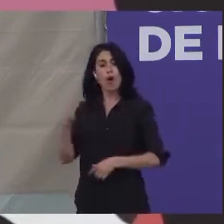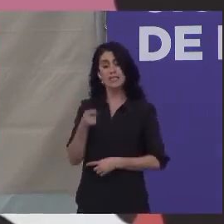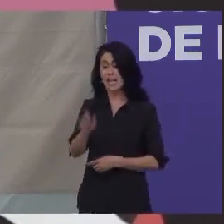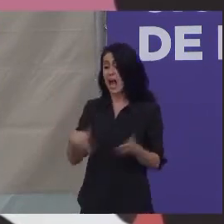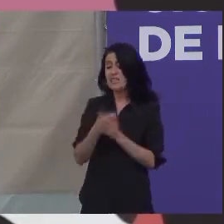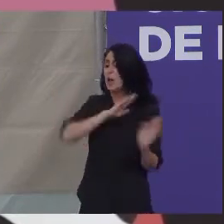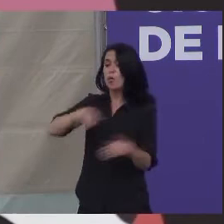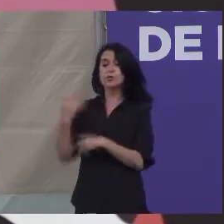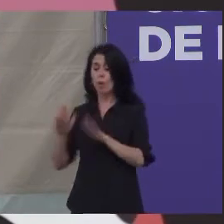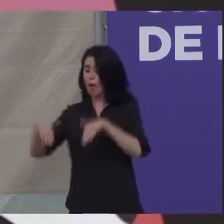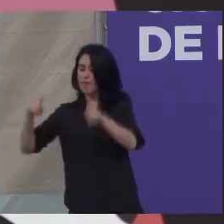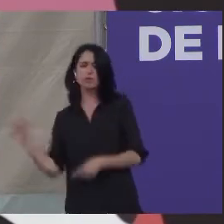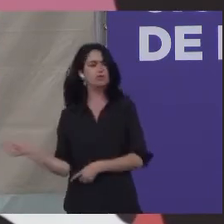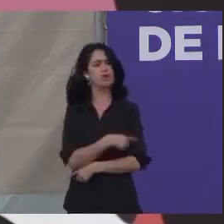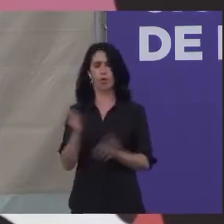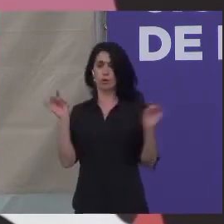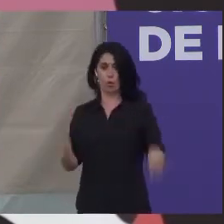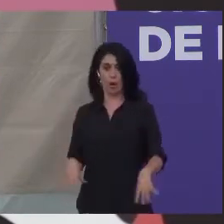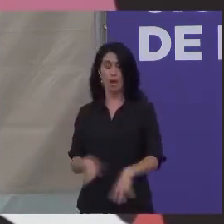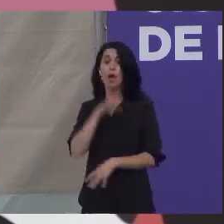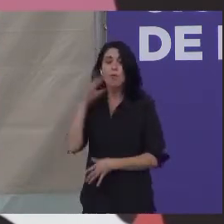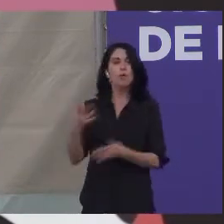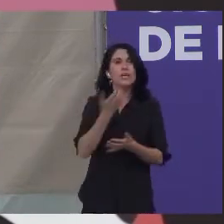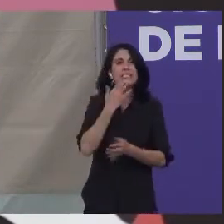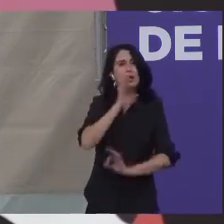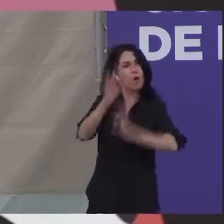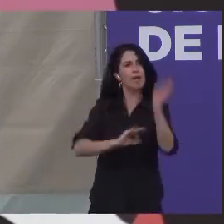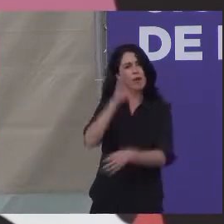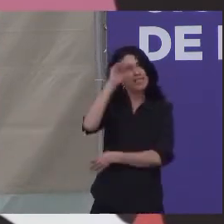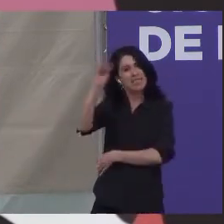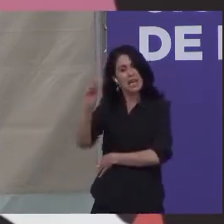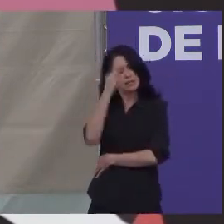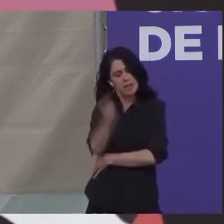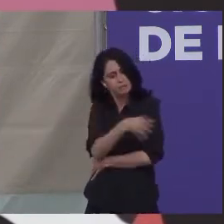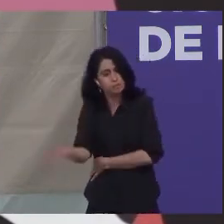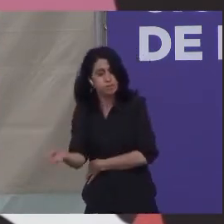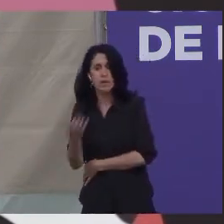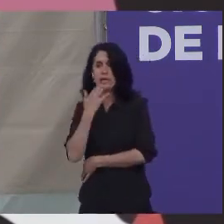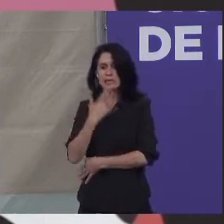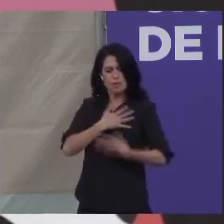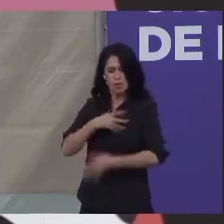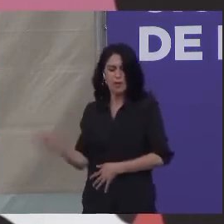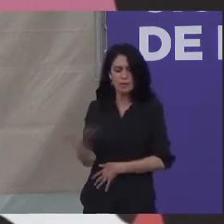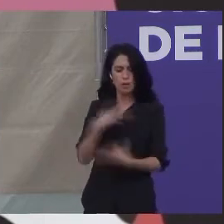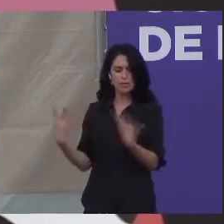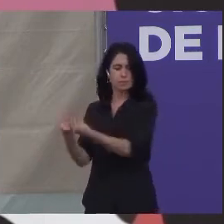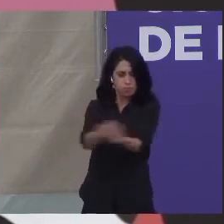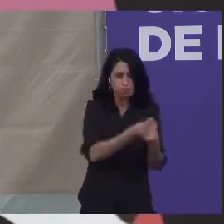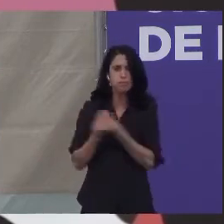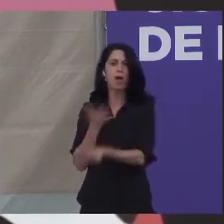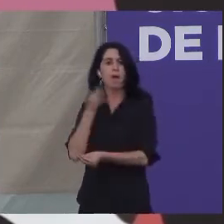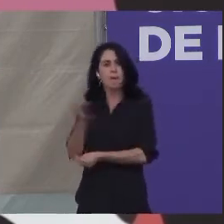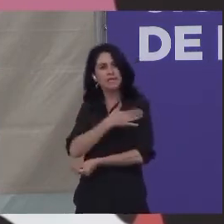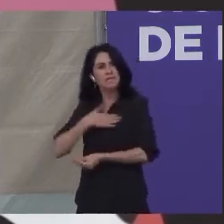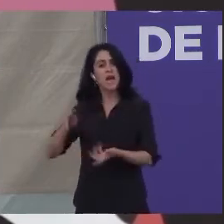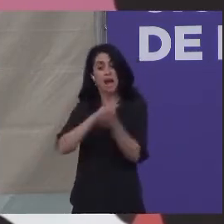nostres candidats. I és que cal una visió organitzativa, intel·ligent i eficaç per conjuntar totes les nostres voluntats i energies de canvi al voltant del nostre